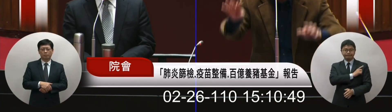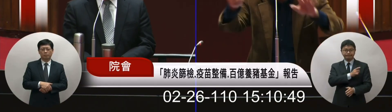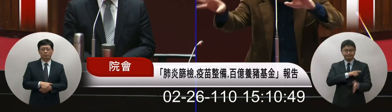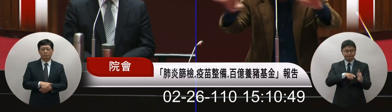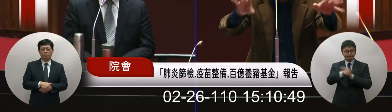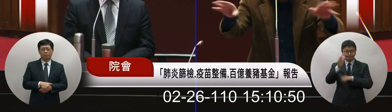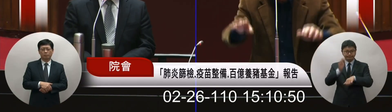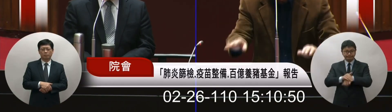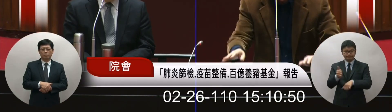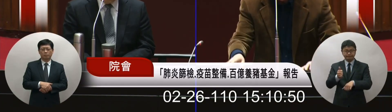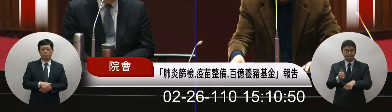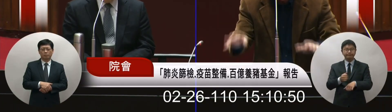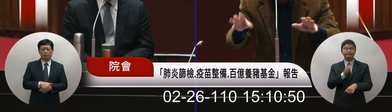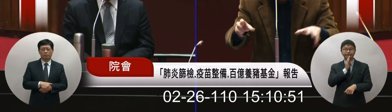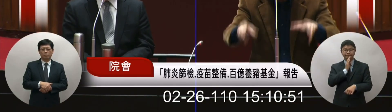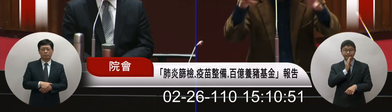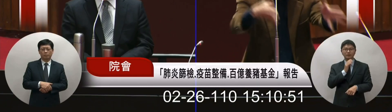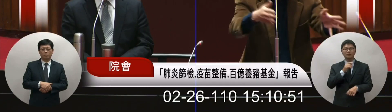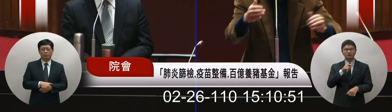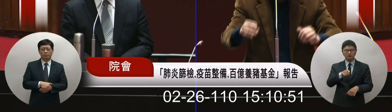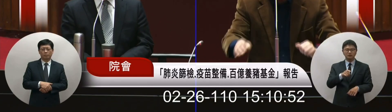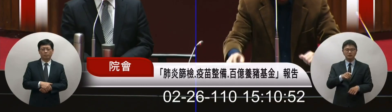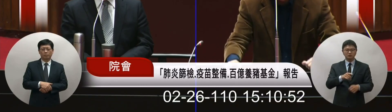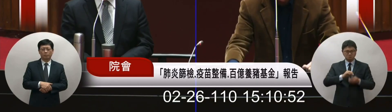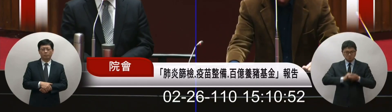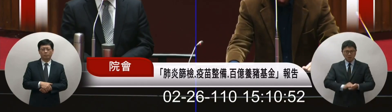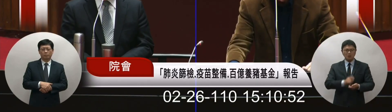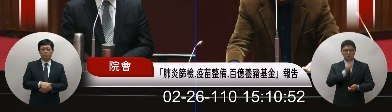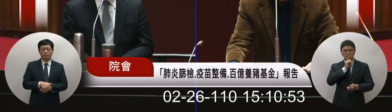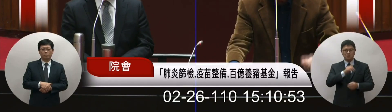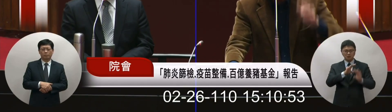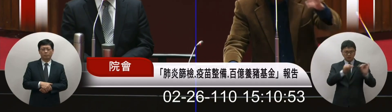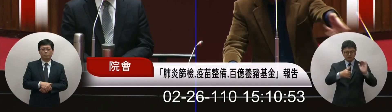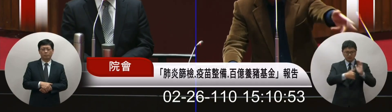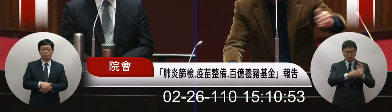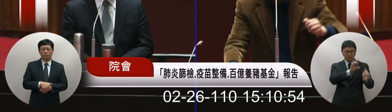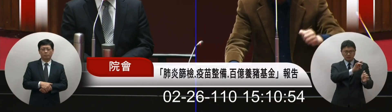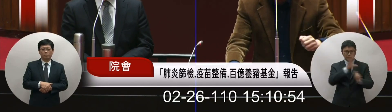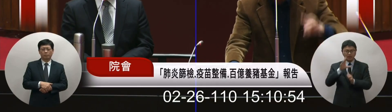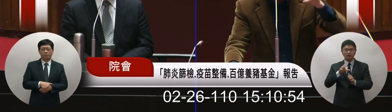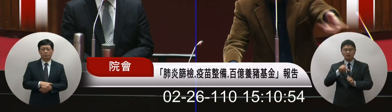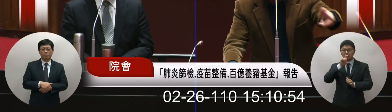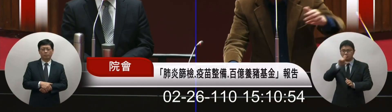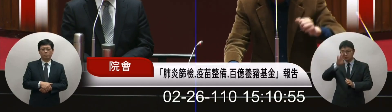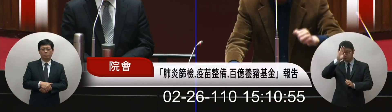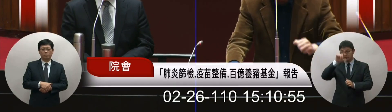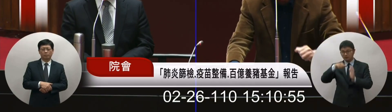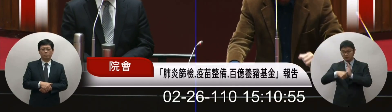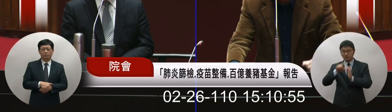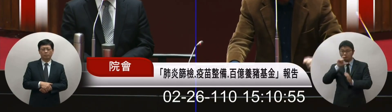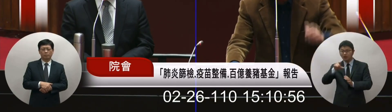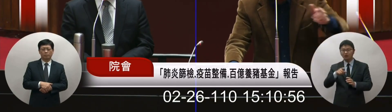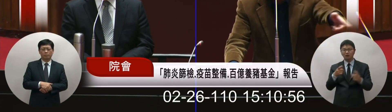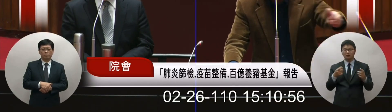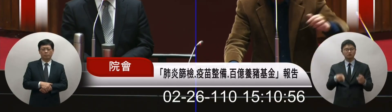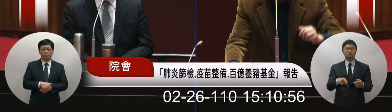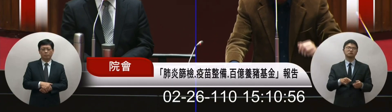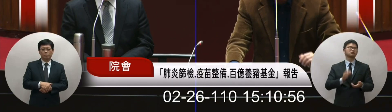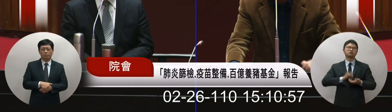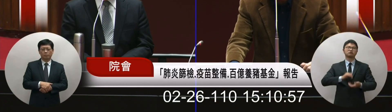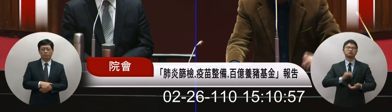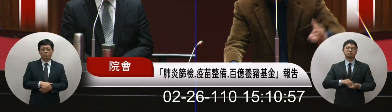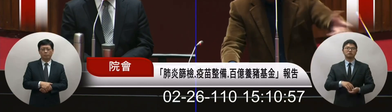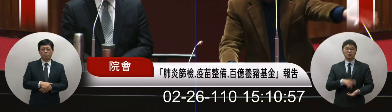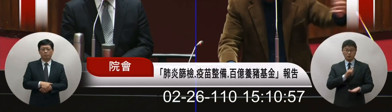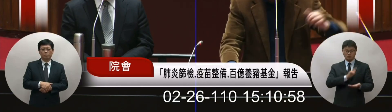了，就某一点啦，某一点讲一点爱安内啦，一点爱用武汉肺炎用那个名称来称呼这个